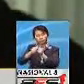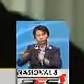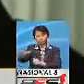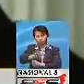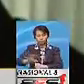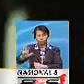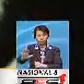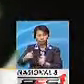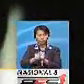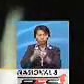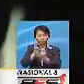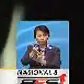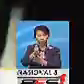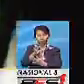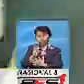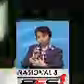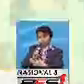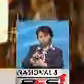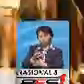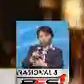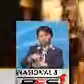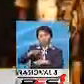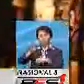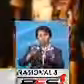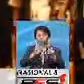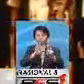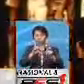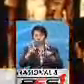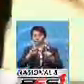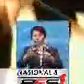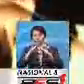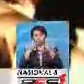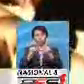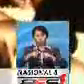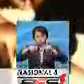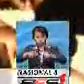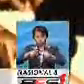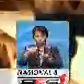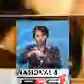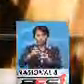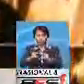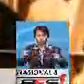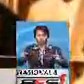mereka. Melalui Felda, misalnya, lebih 114,000 isi rumah telah ditempatkan semula di